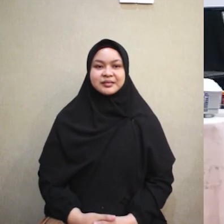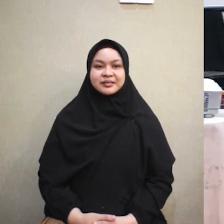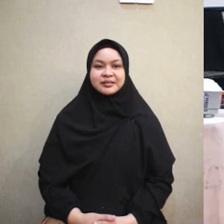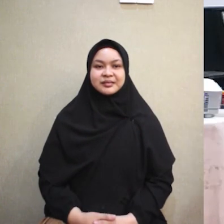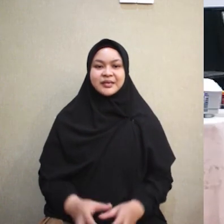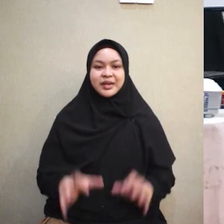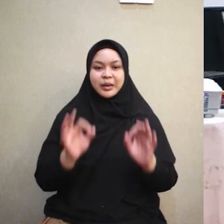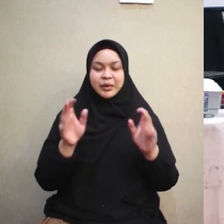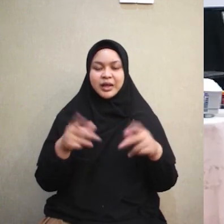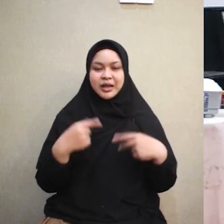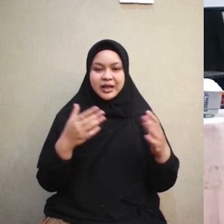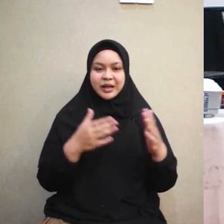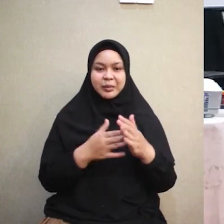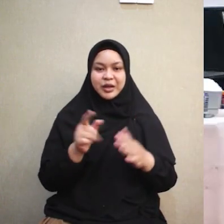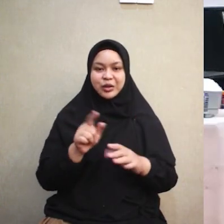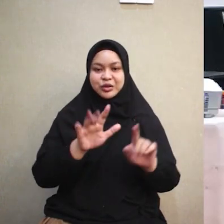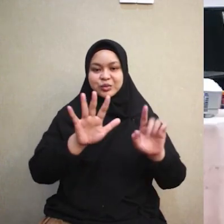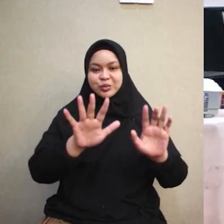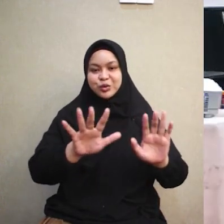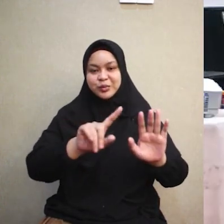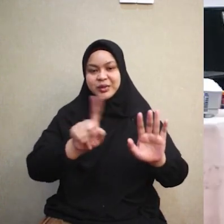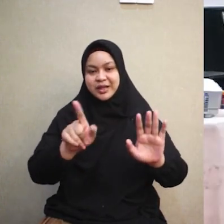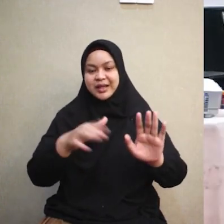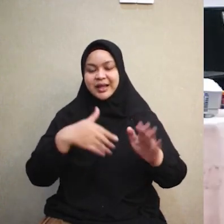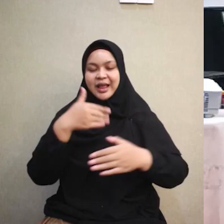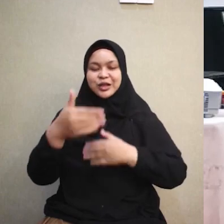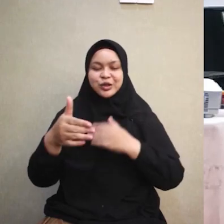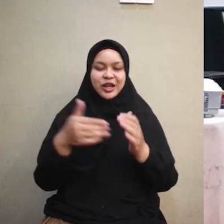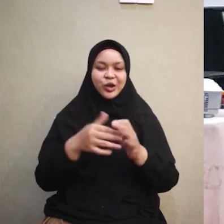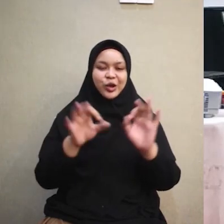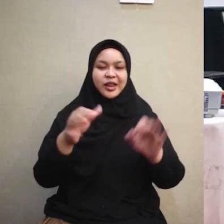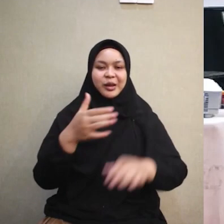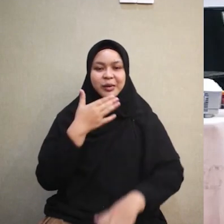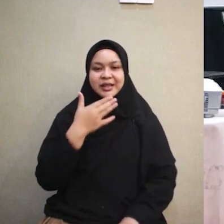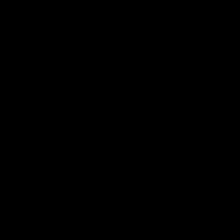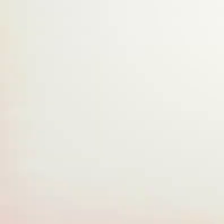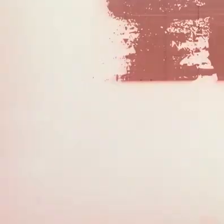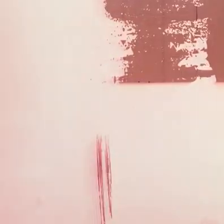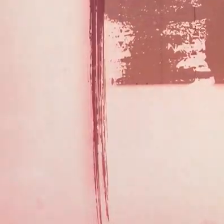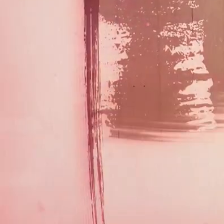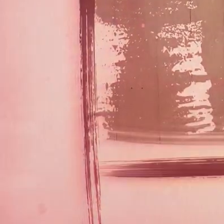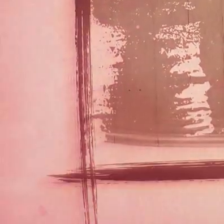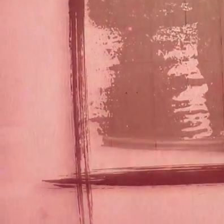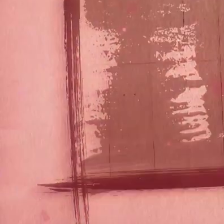baik kita akan break 10 menit dulu ya nanti kita lanjut lagi terima kasih